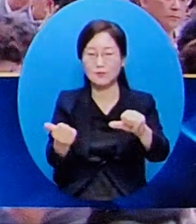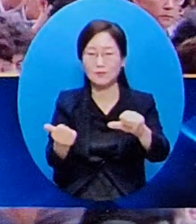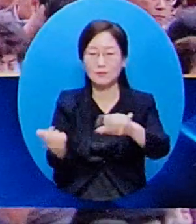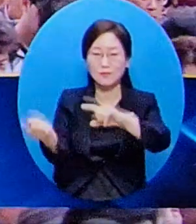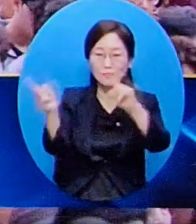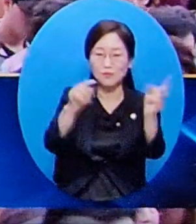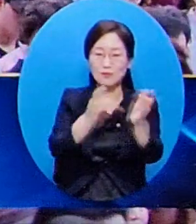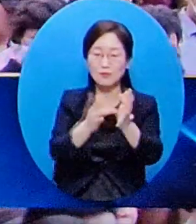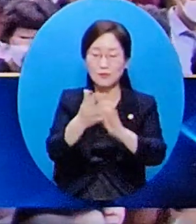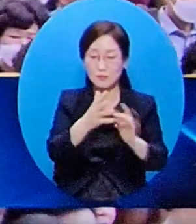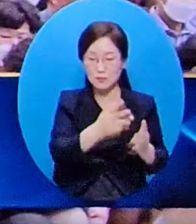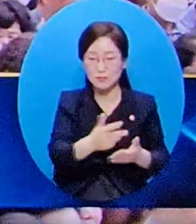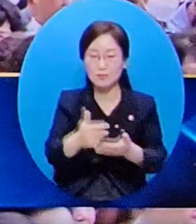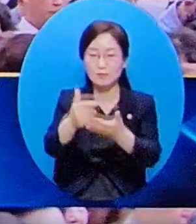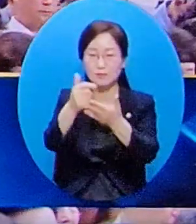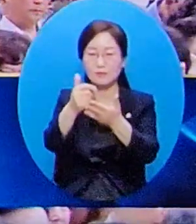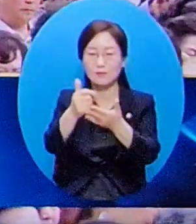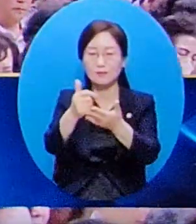부활하신 예수님을